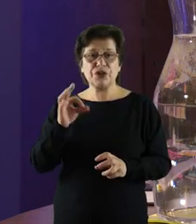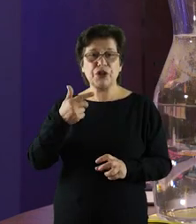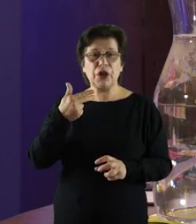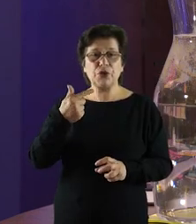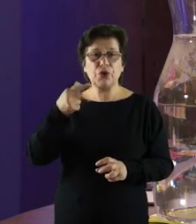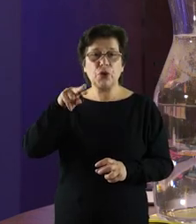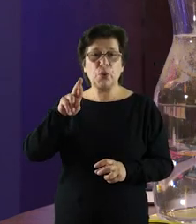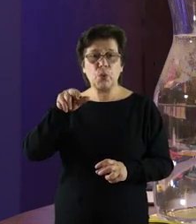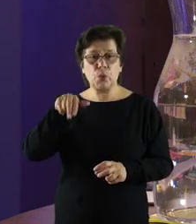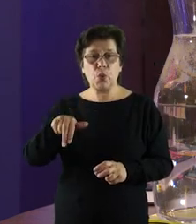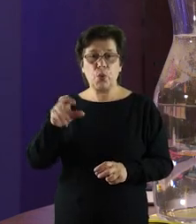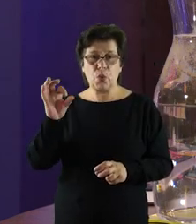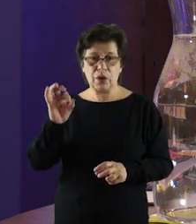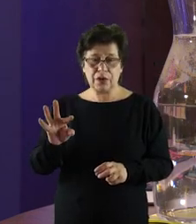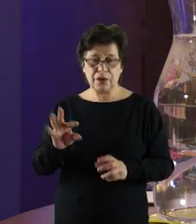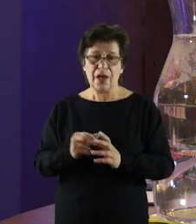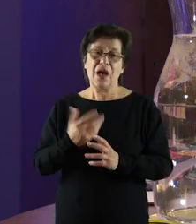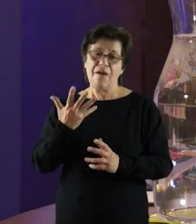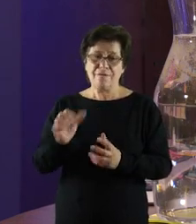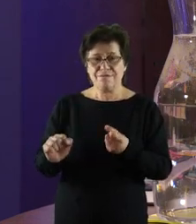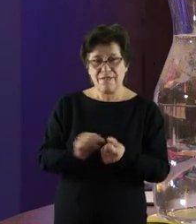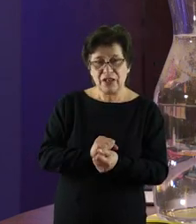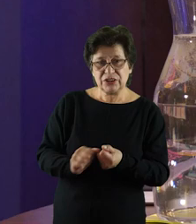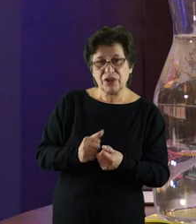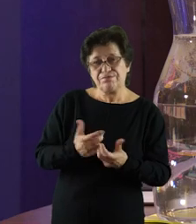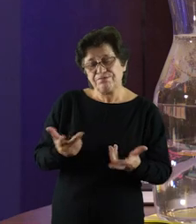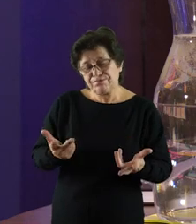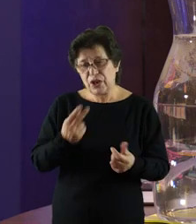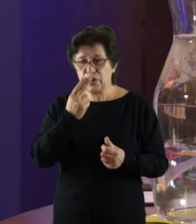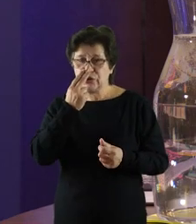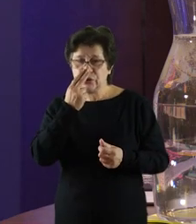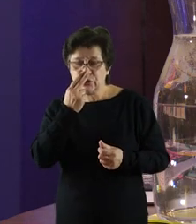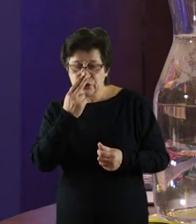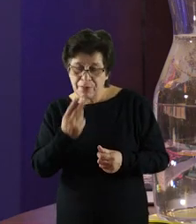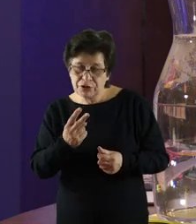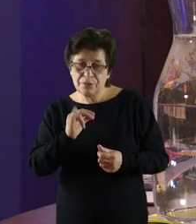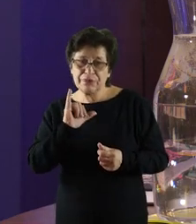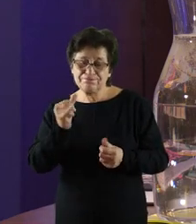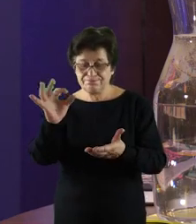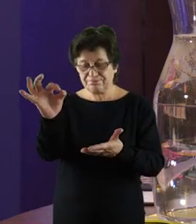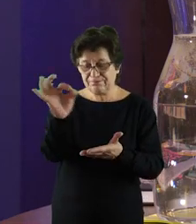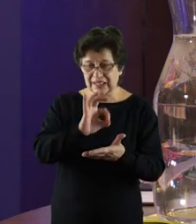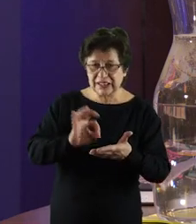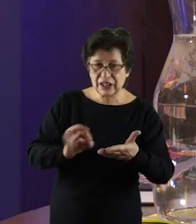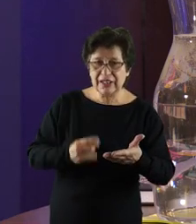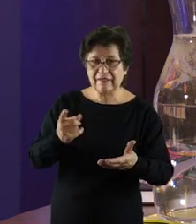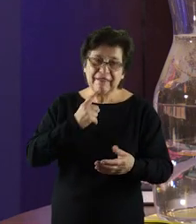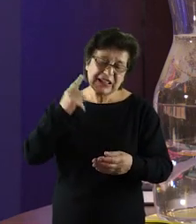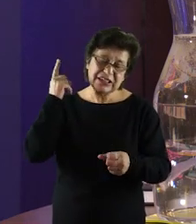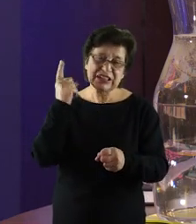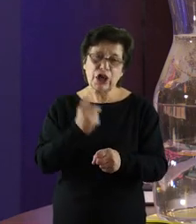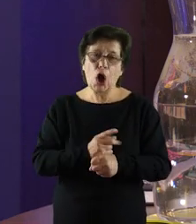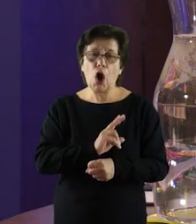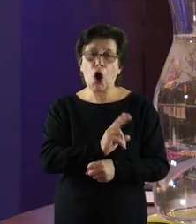dwie takie całkiem duże wytwórnie. Zależy wszystko jednak od ilustratorki, bo ona jest tutaj decydująca,